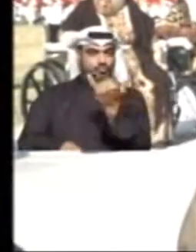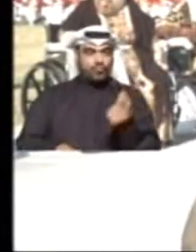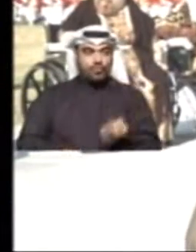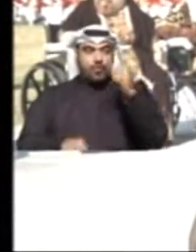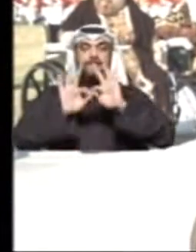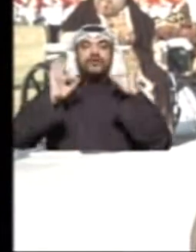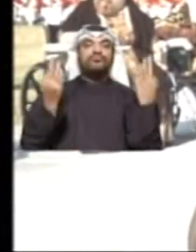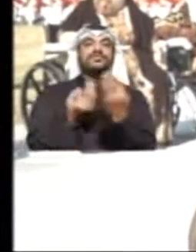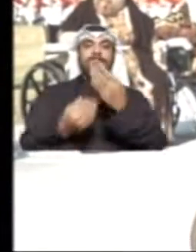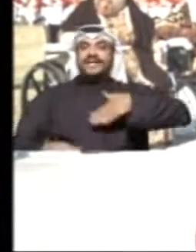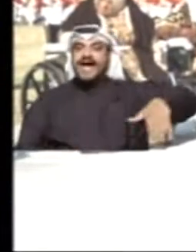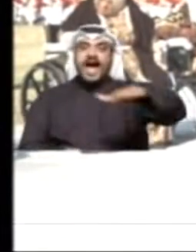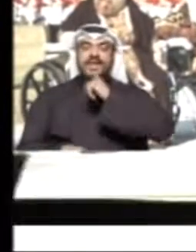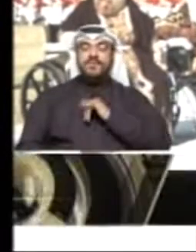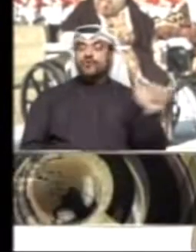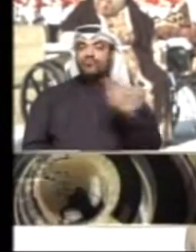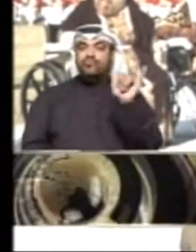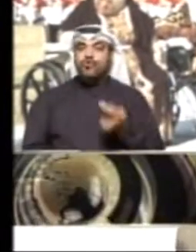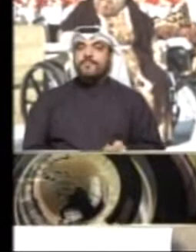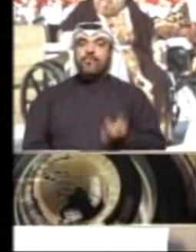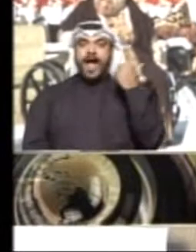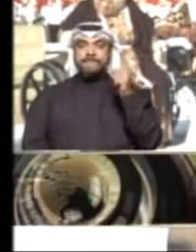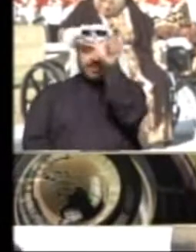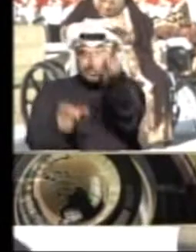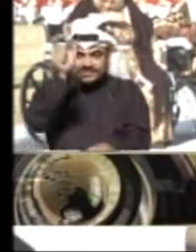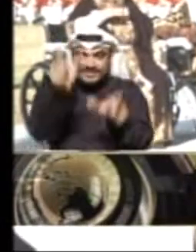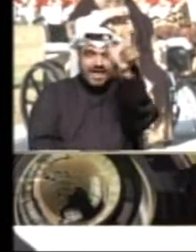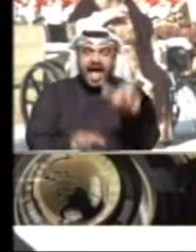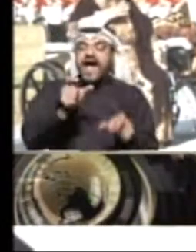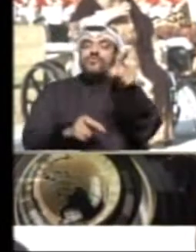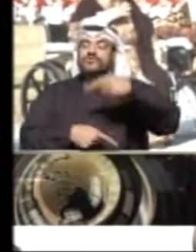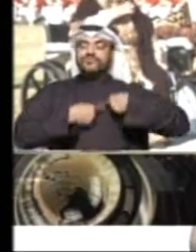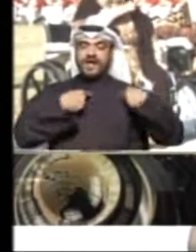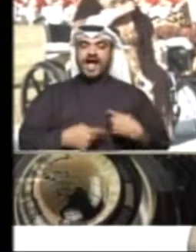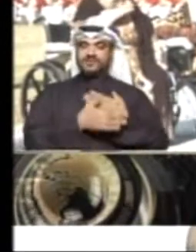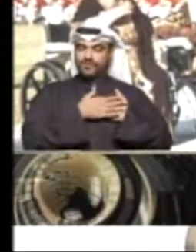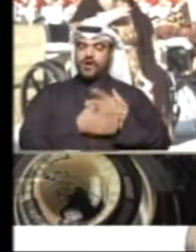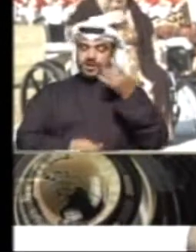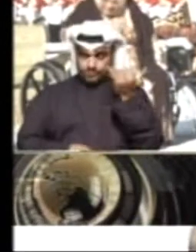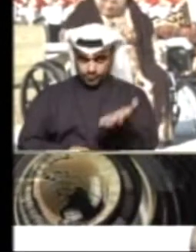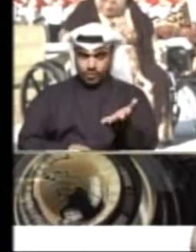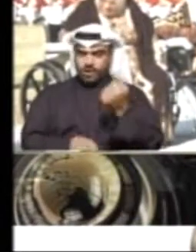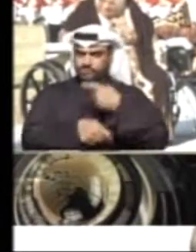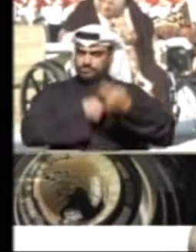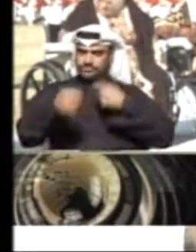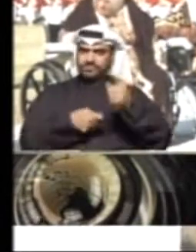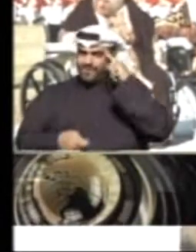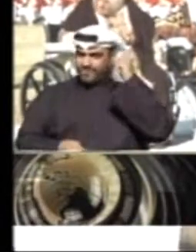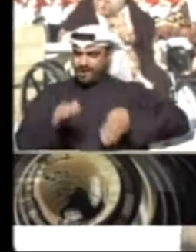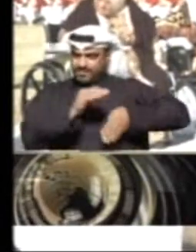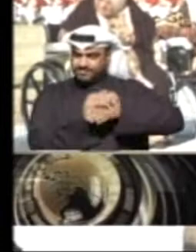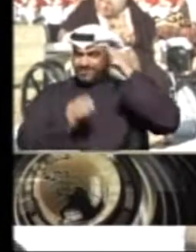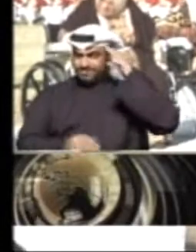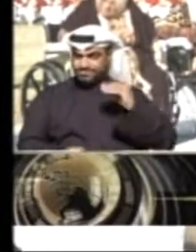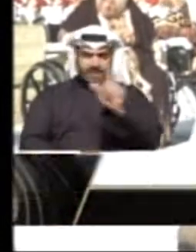للمجتمع جميعا بأهمية هذه الفئة العزيزة على قلوبنا، والتأكيد على أن دور فعال لا